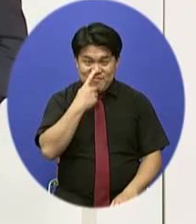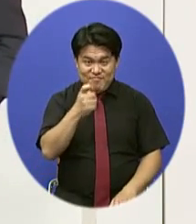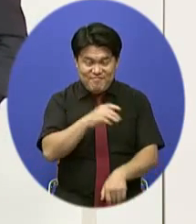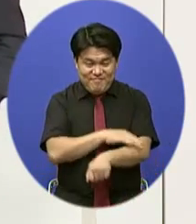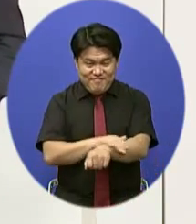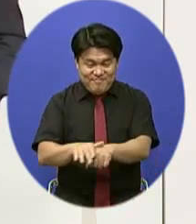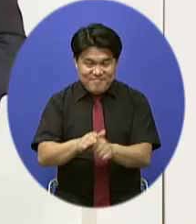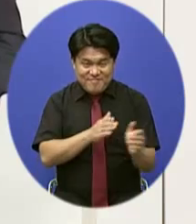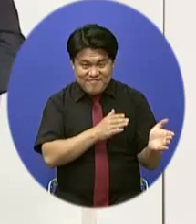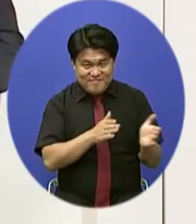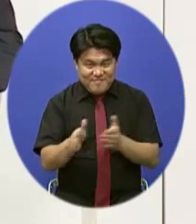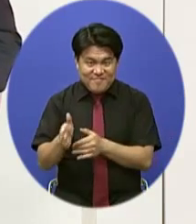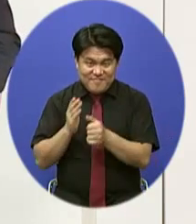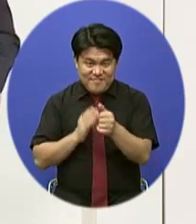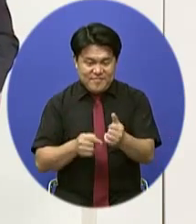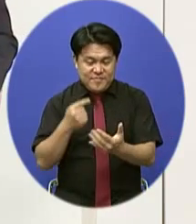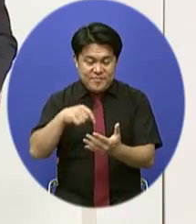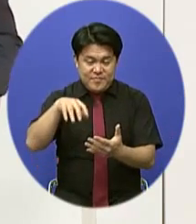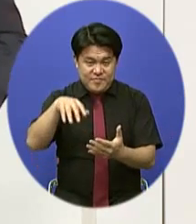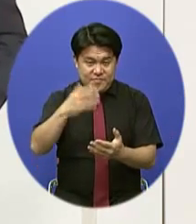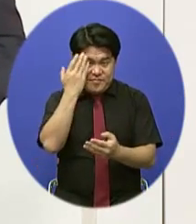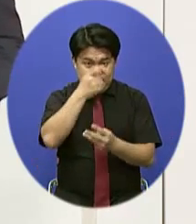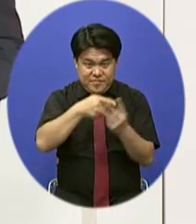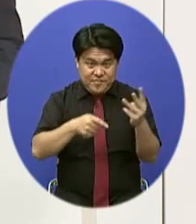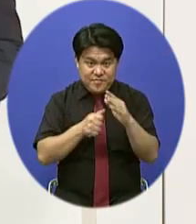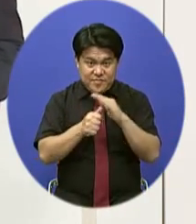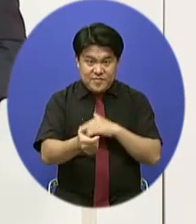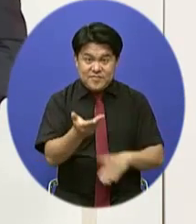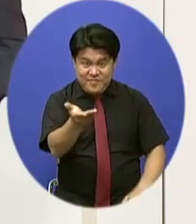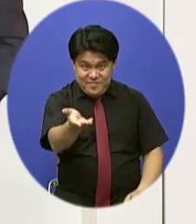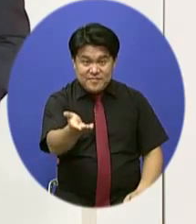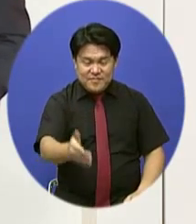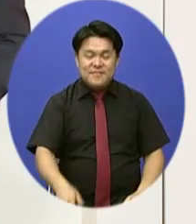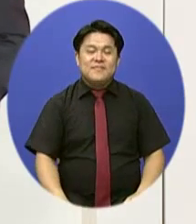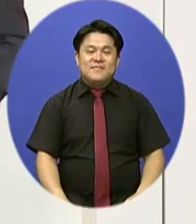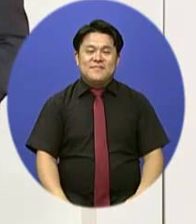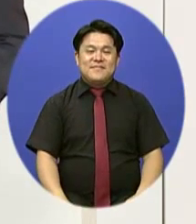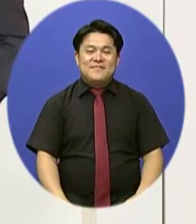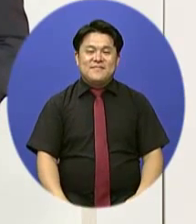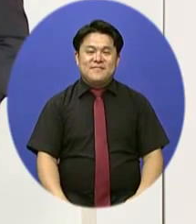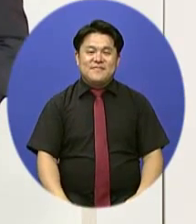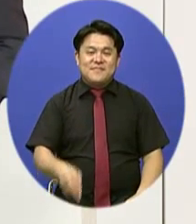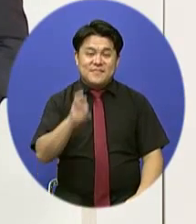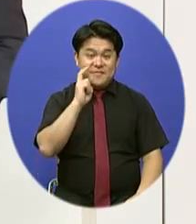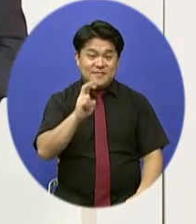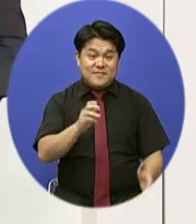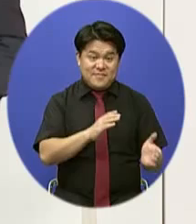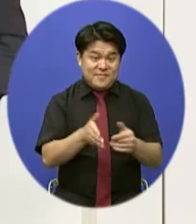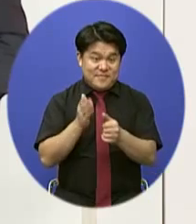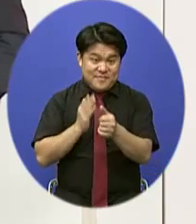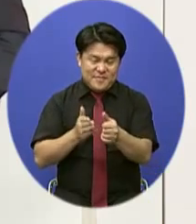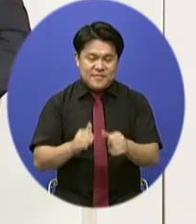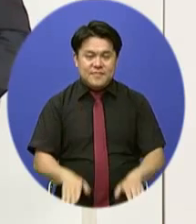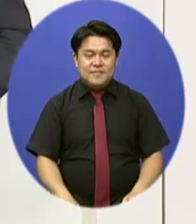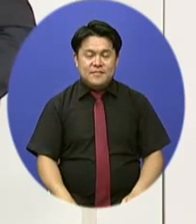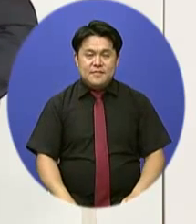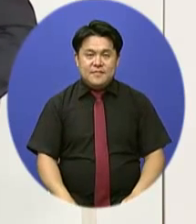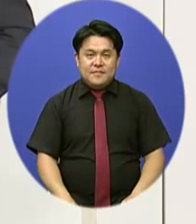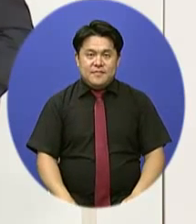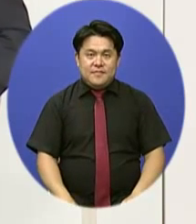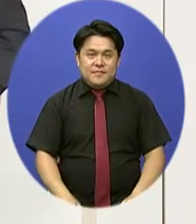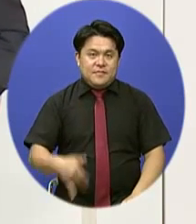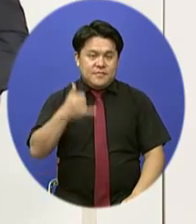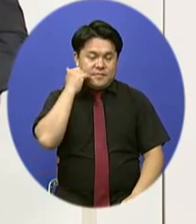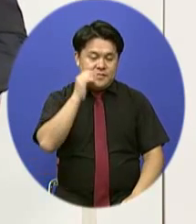네 감사합니다. 교육의 도시 청주를 대표합니다. 네. 자 노래 준비해 주세요.